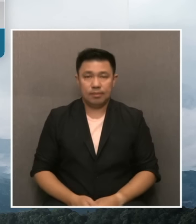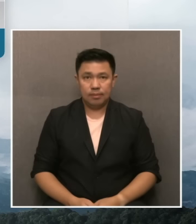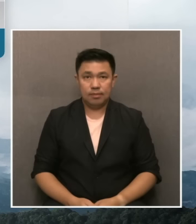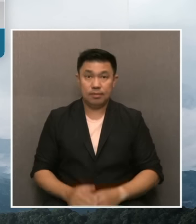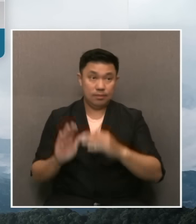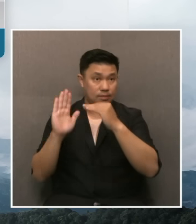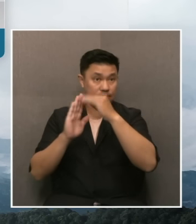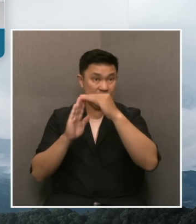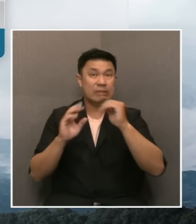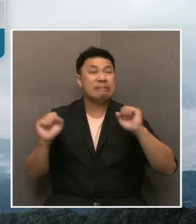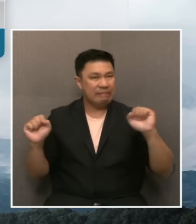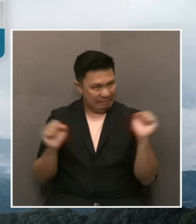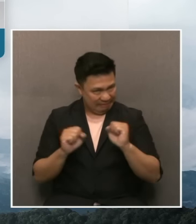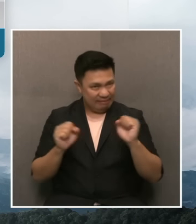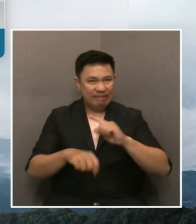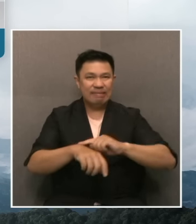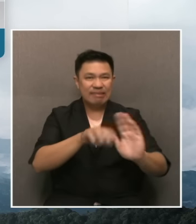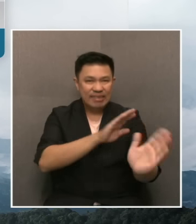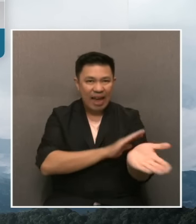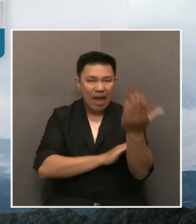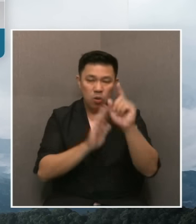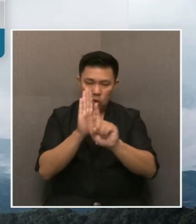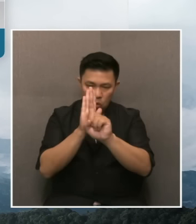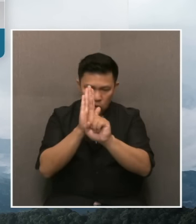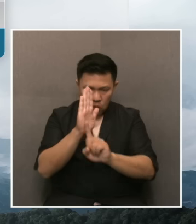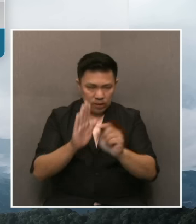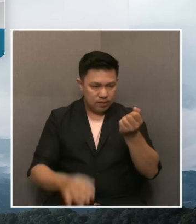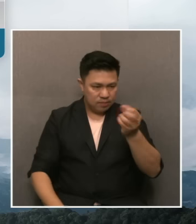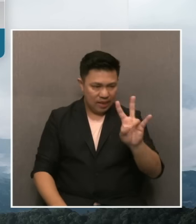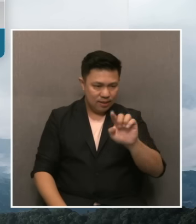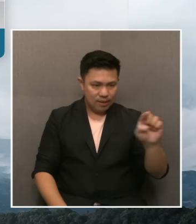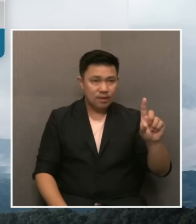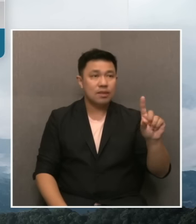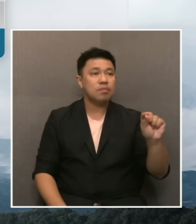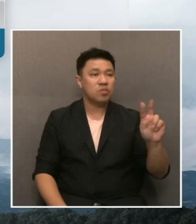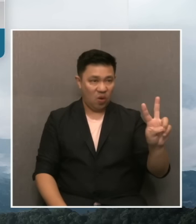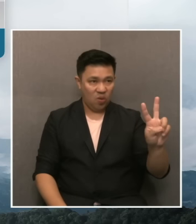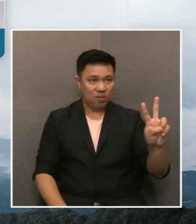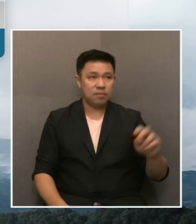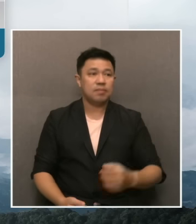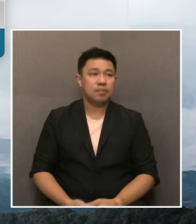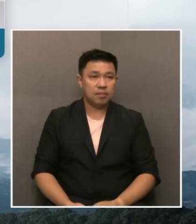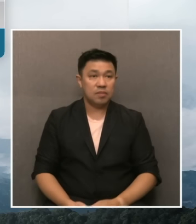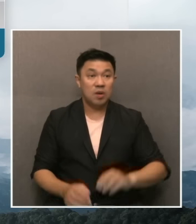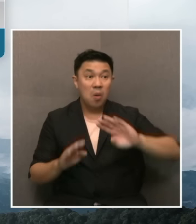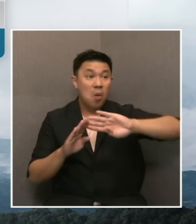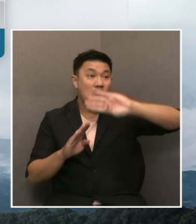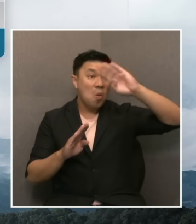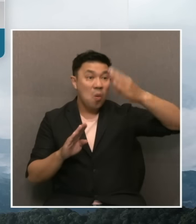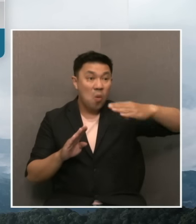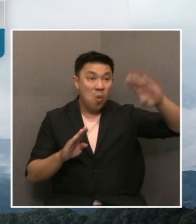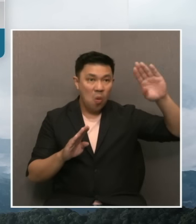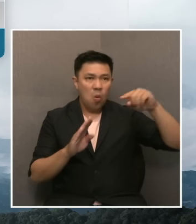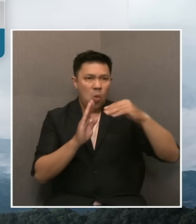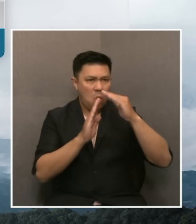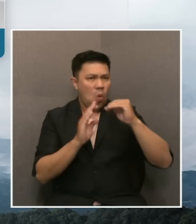ภาคเหนอวนนี้อากาศเย็เลยละครับในตอนเช้าอุหภูมิต่ำสุด 17-22 องศาเซเซีสบริเวณยดดอยอากาศหนว